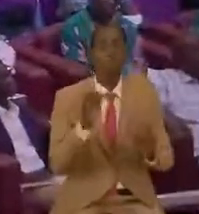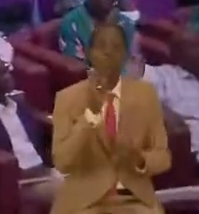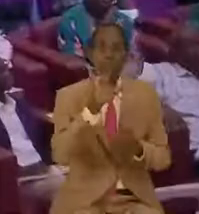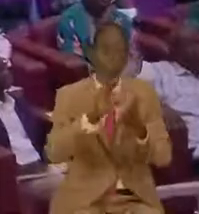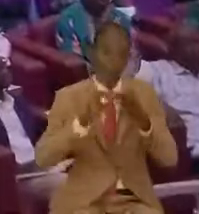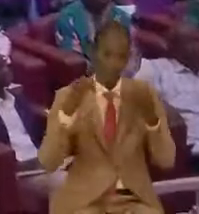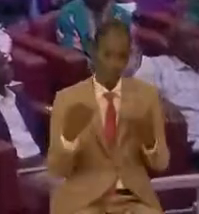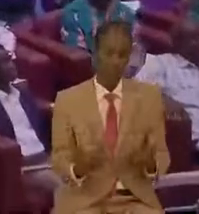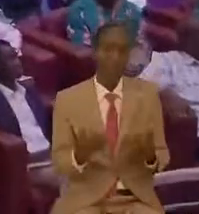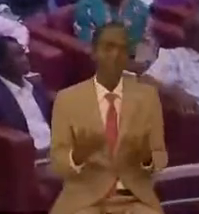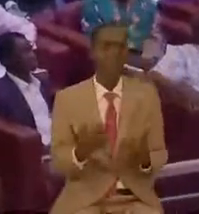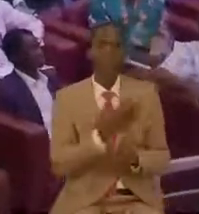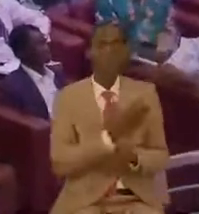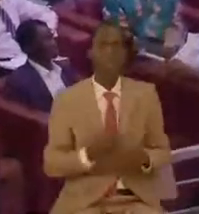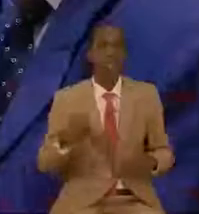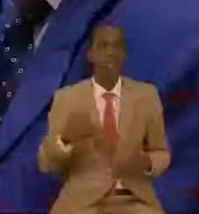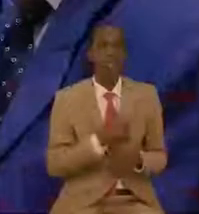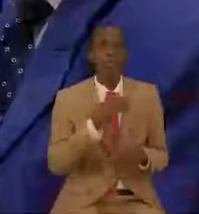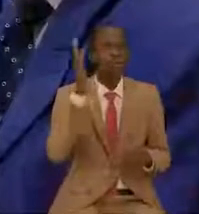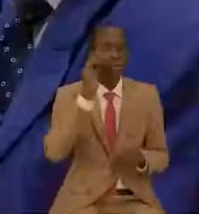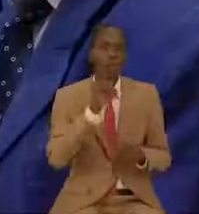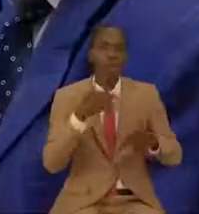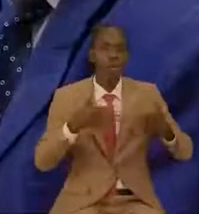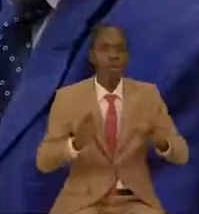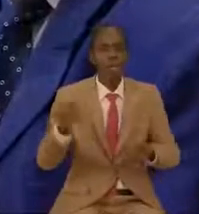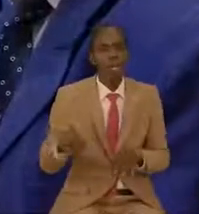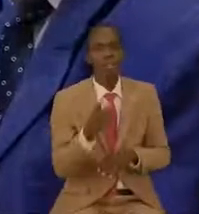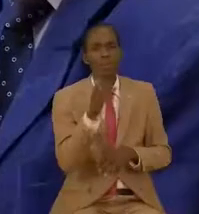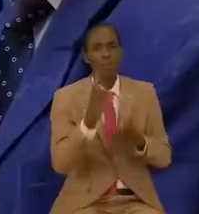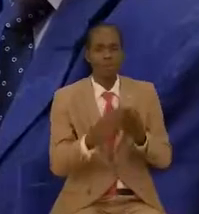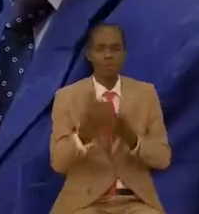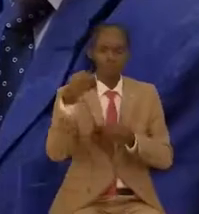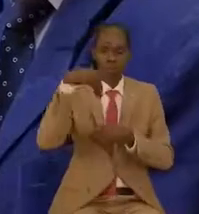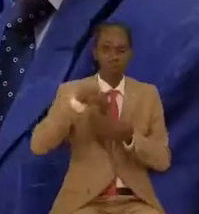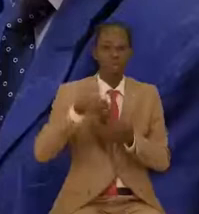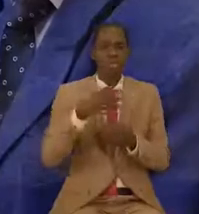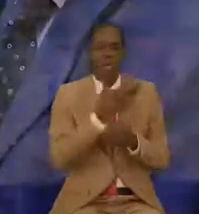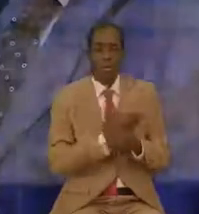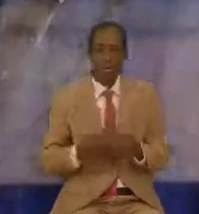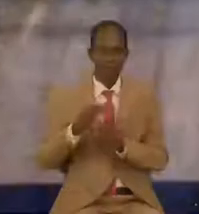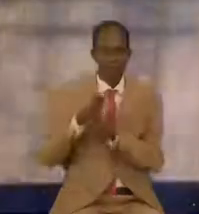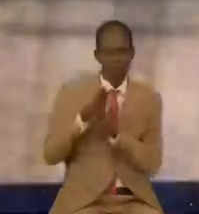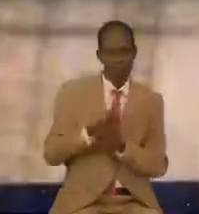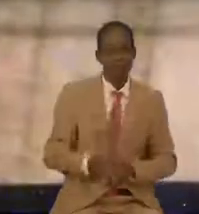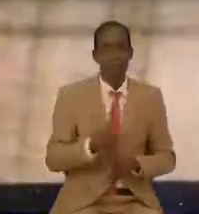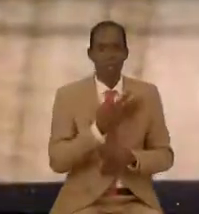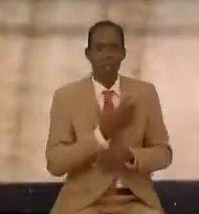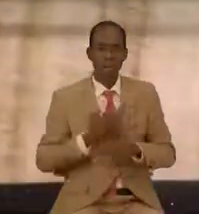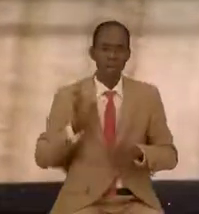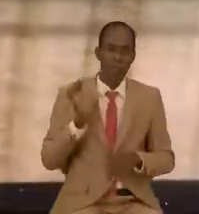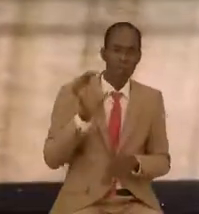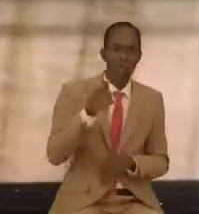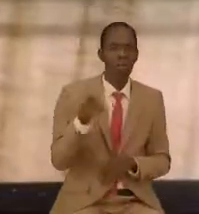sauvés. Vous serez déjà sauvés. Et n'allons permettre à personne de venir